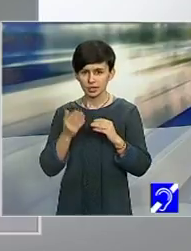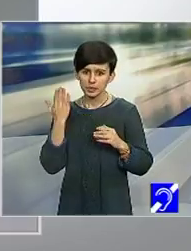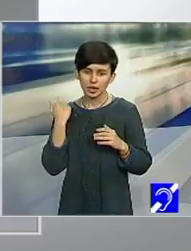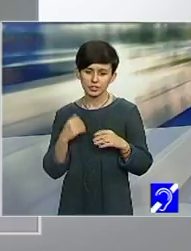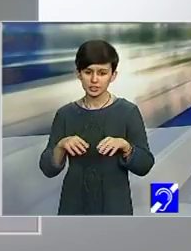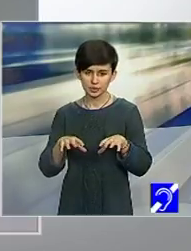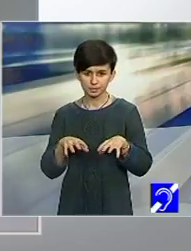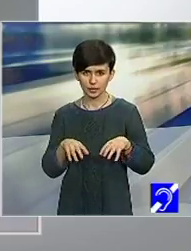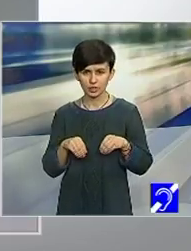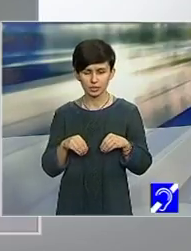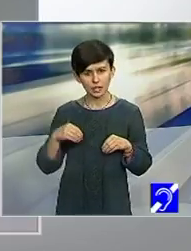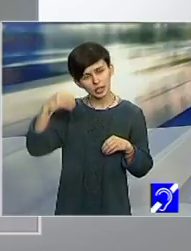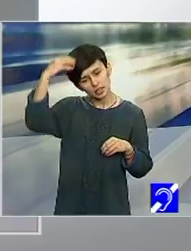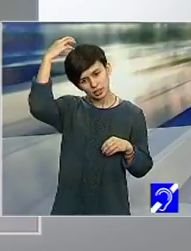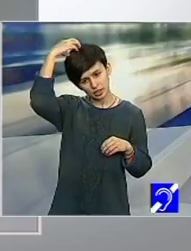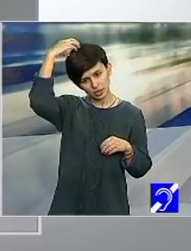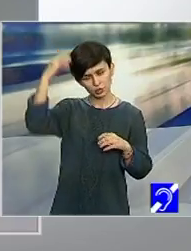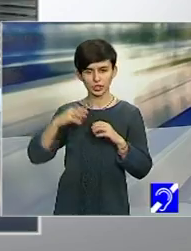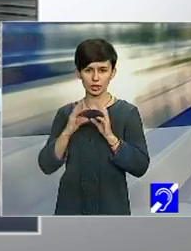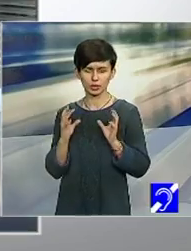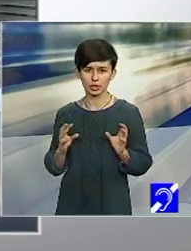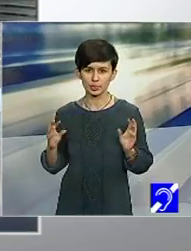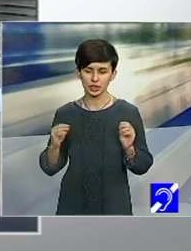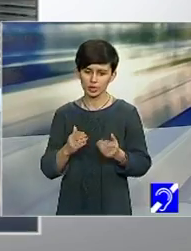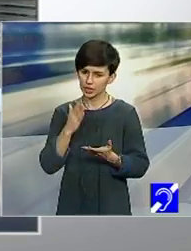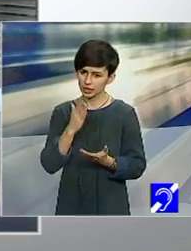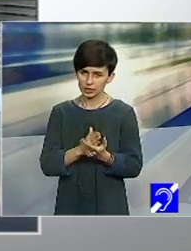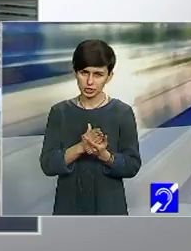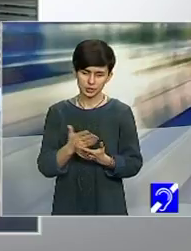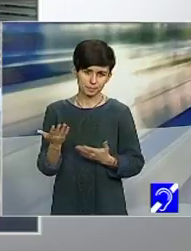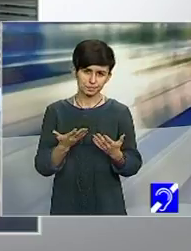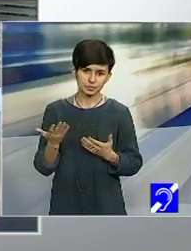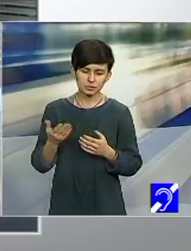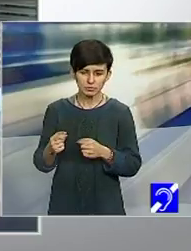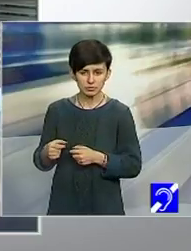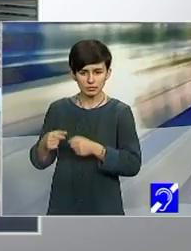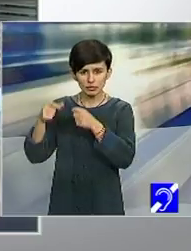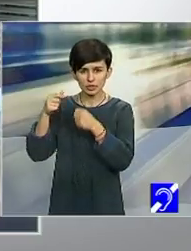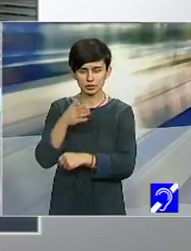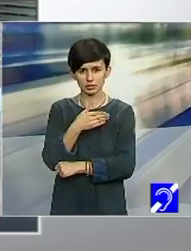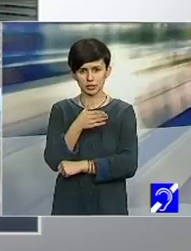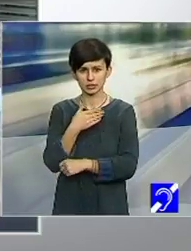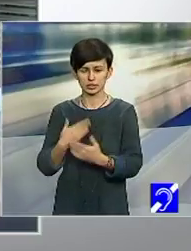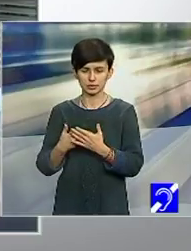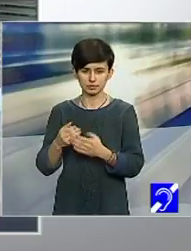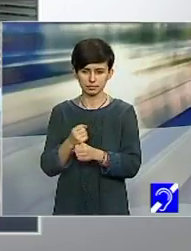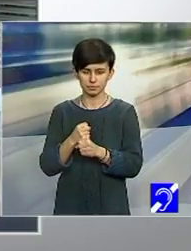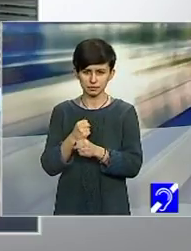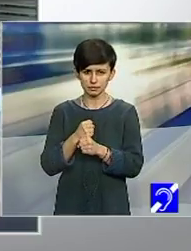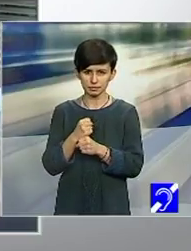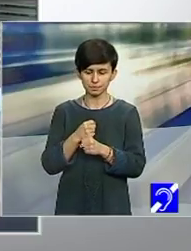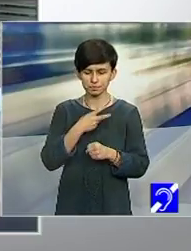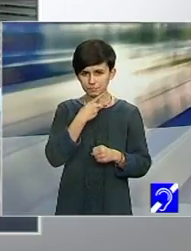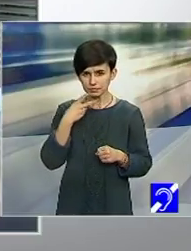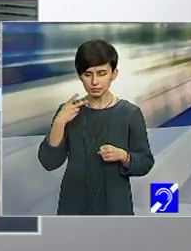adoptarea de către Guvernul României a unei hotărâri prin care Institutul Național pentru Studierea Holocaustului din România,